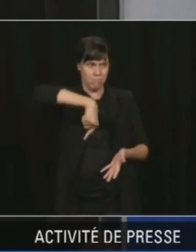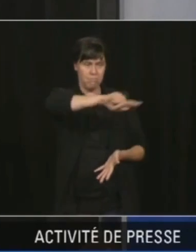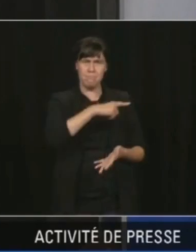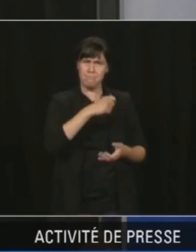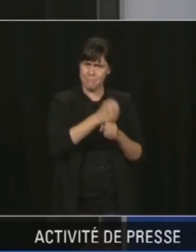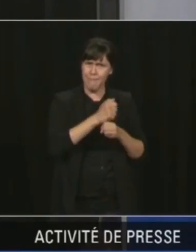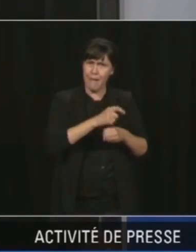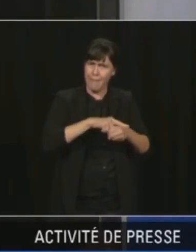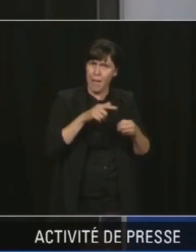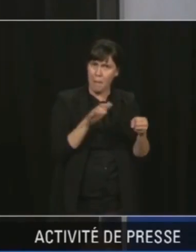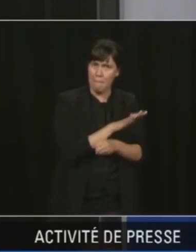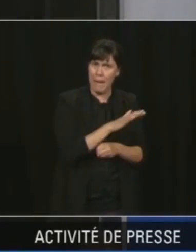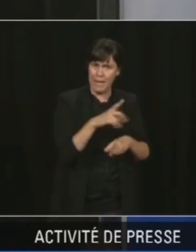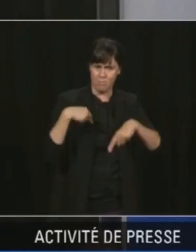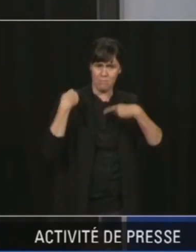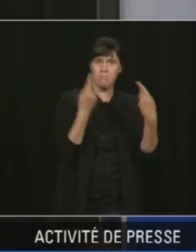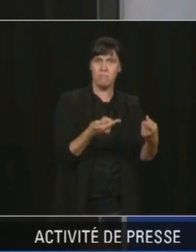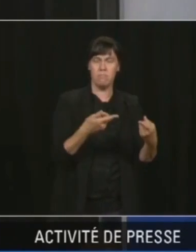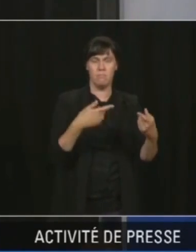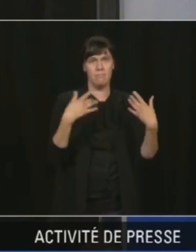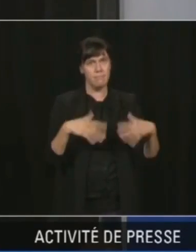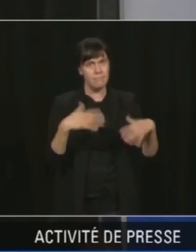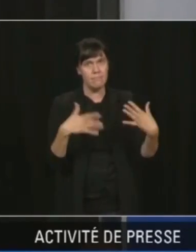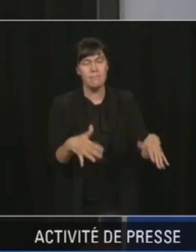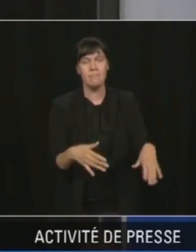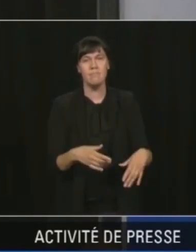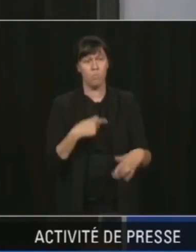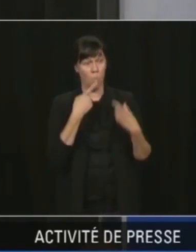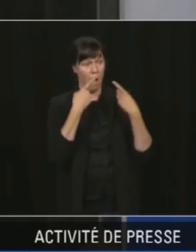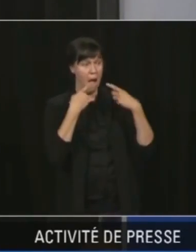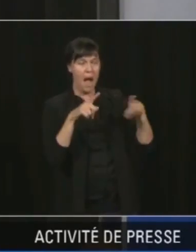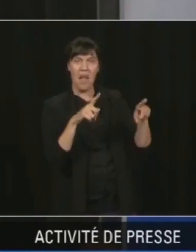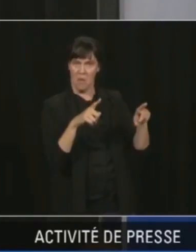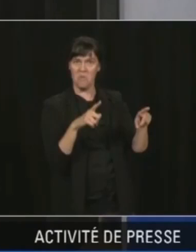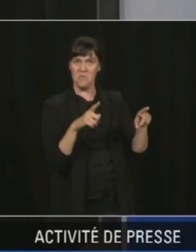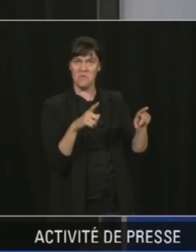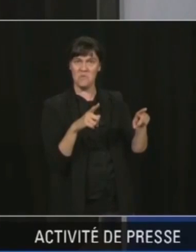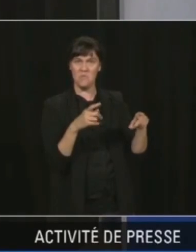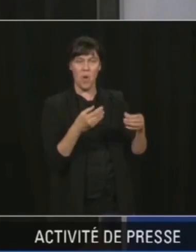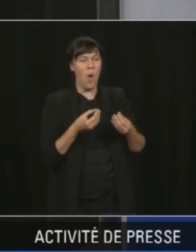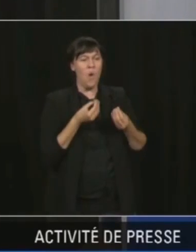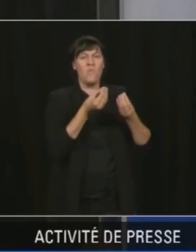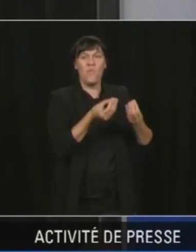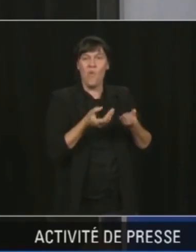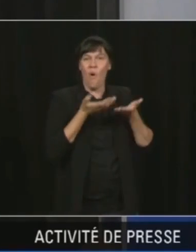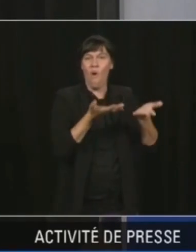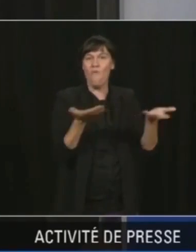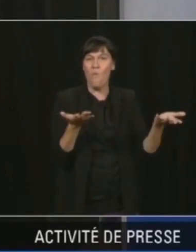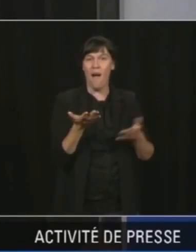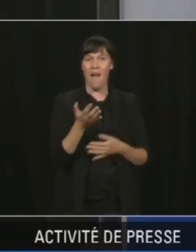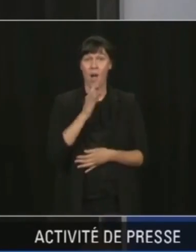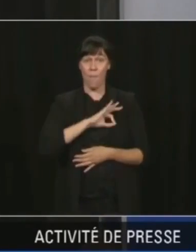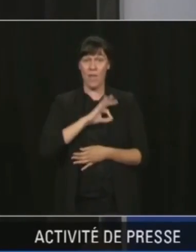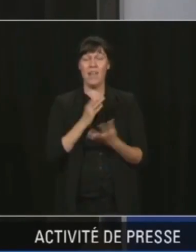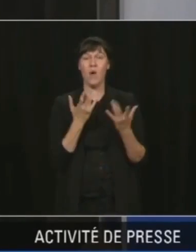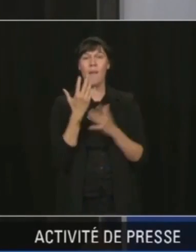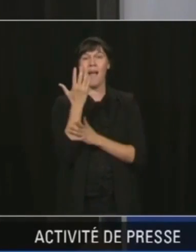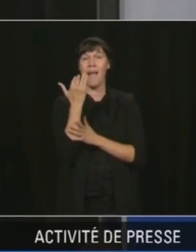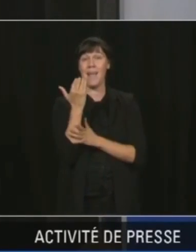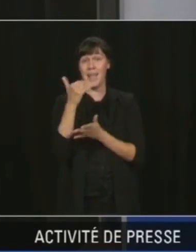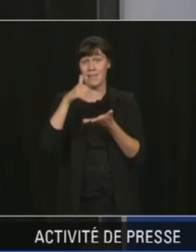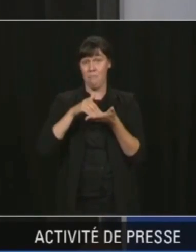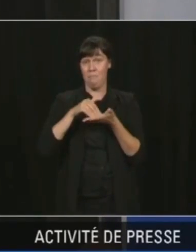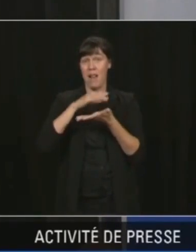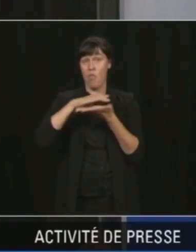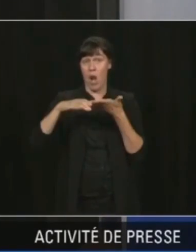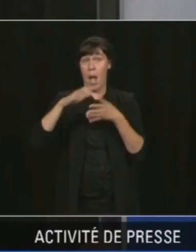qui j'annonce qu'on va leur donner un boni de 15 000 $ donc par infirmière,